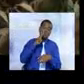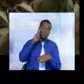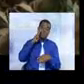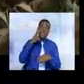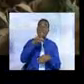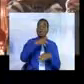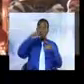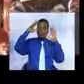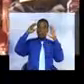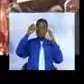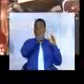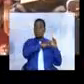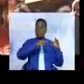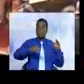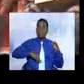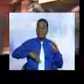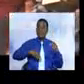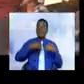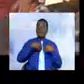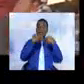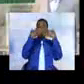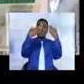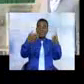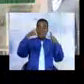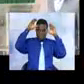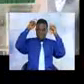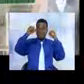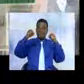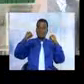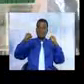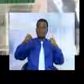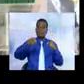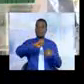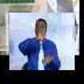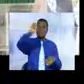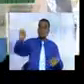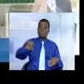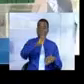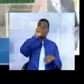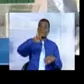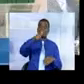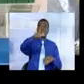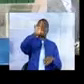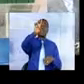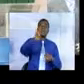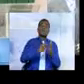le président Alassane Ouattara pour cette visite historique. Le mercredi 27 novembre